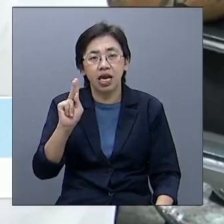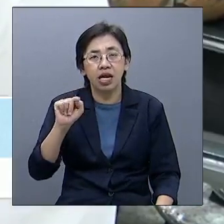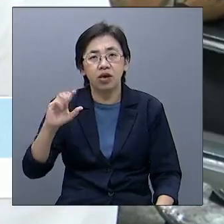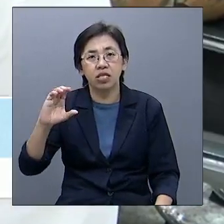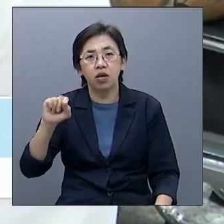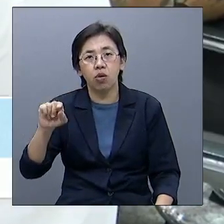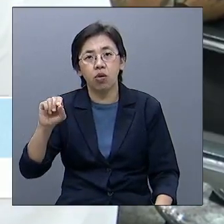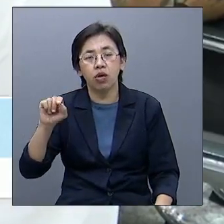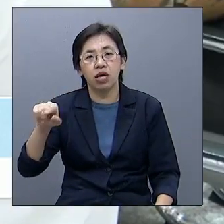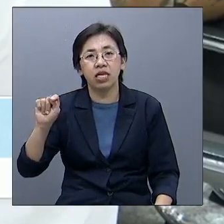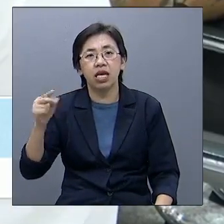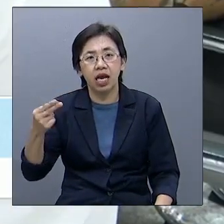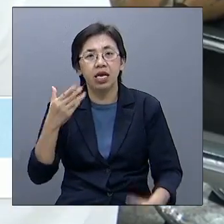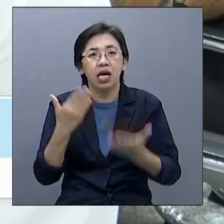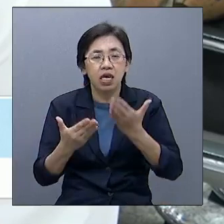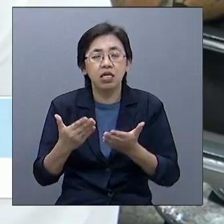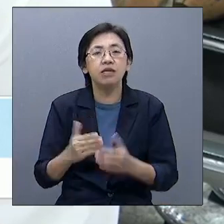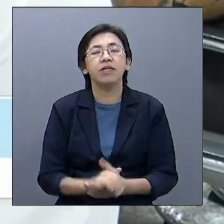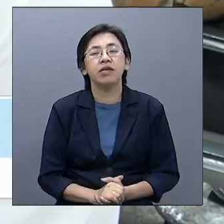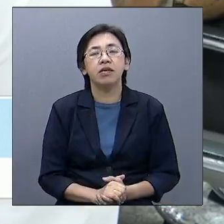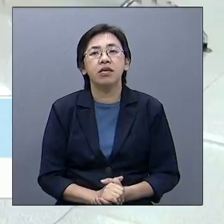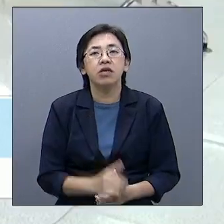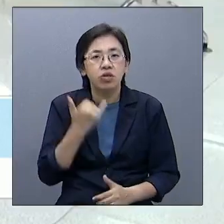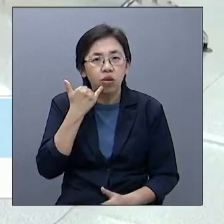www.ghbank.co.th หรือ GH Bank Call Center โทรไปที่